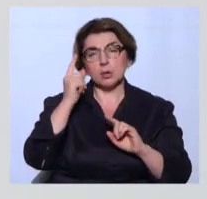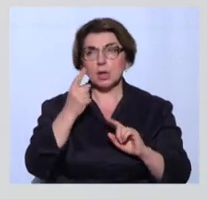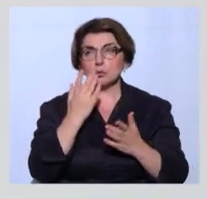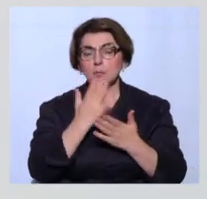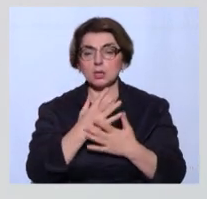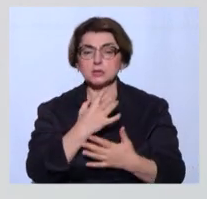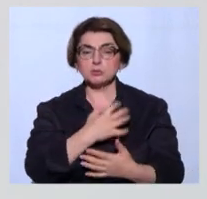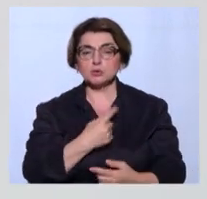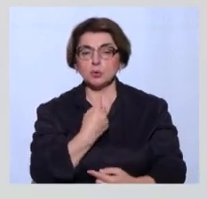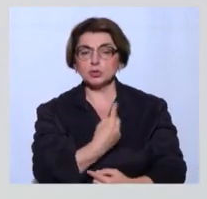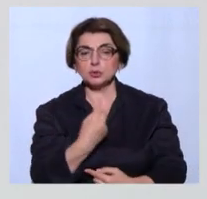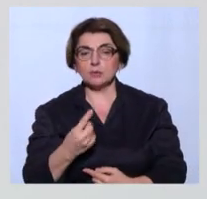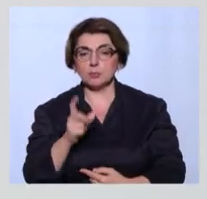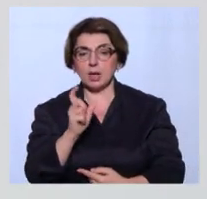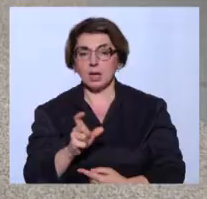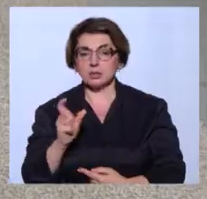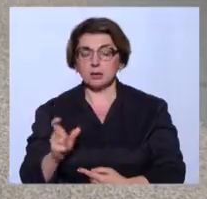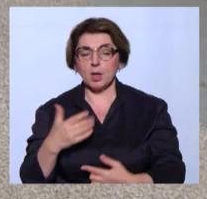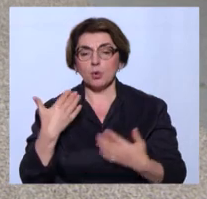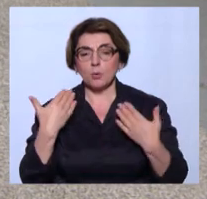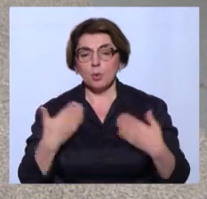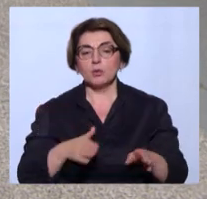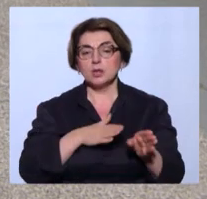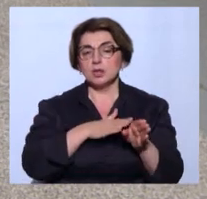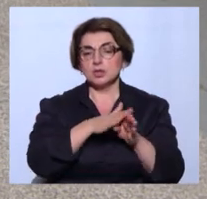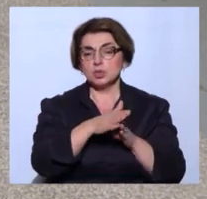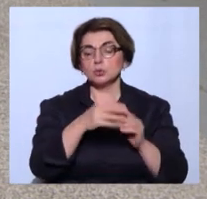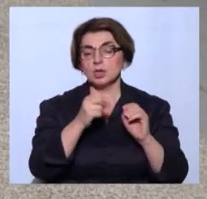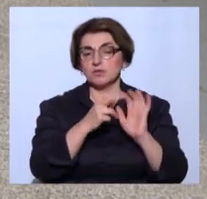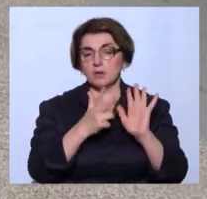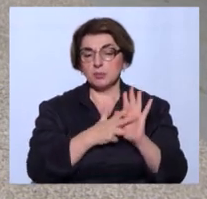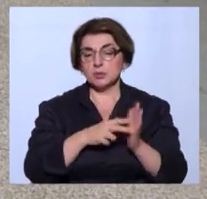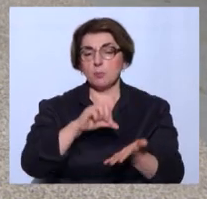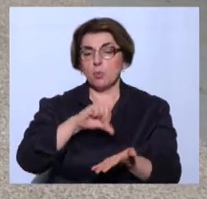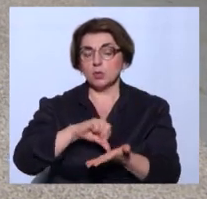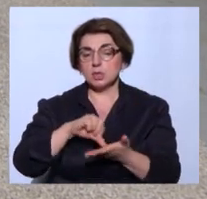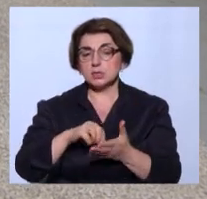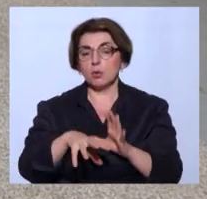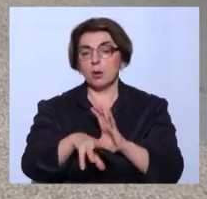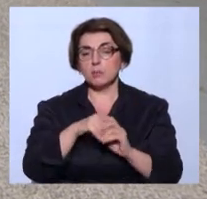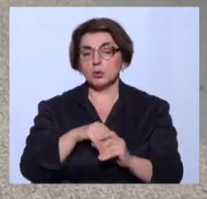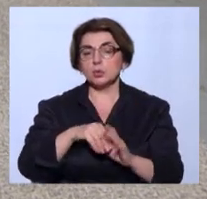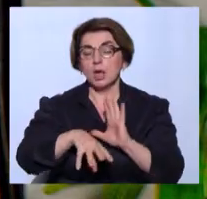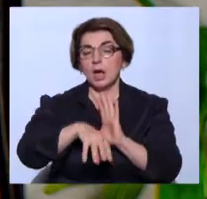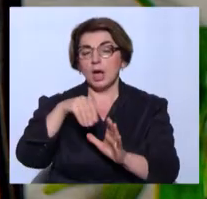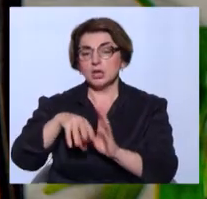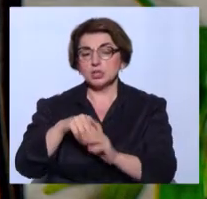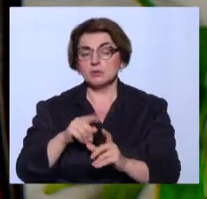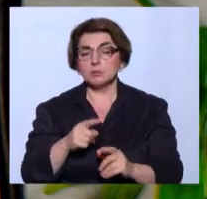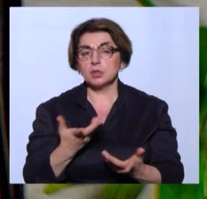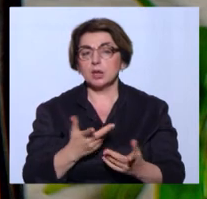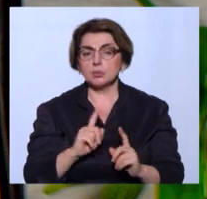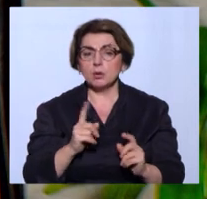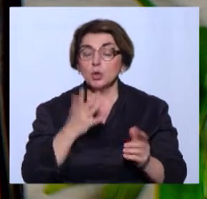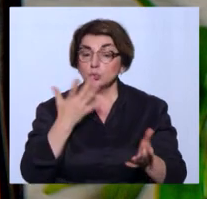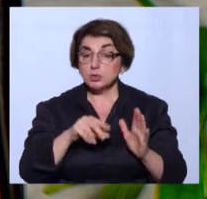არის მნიშვნელოვანი თითოეულმა ადამიანმა, რომელიცაც უკვე შეუსრულდა 18 წელი, მონაწილეობა მიიღოს არჩევნებში და თუ ეს ესე არ მოხდა,